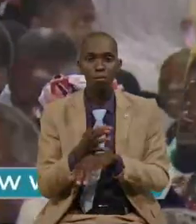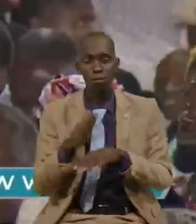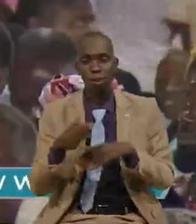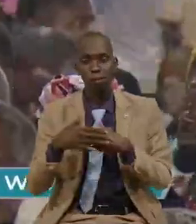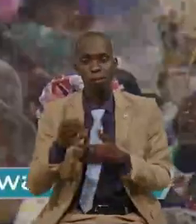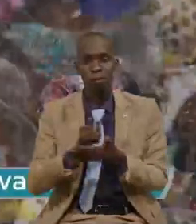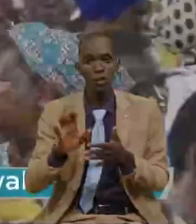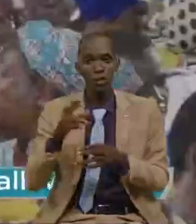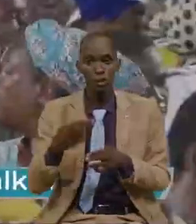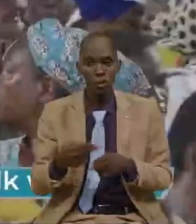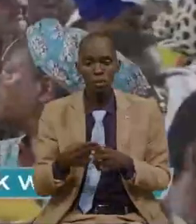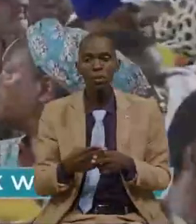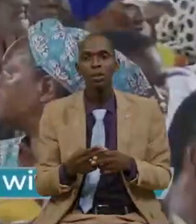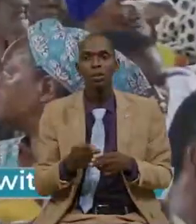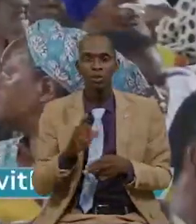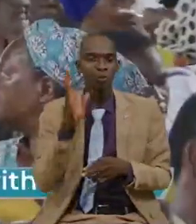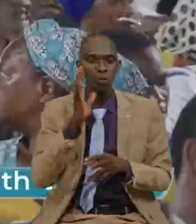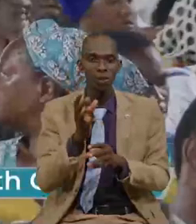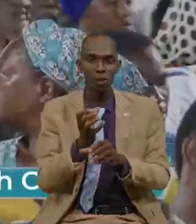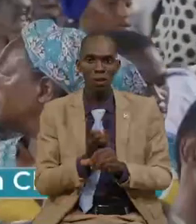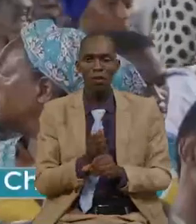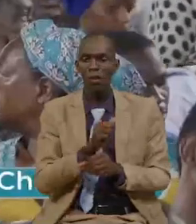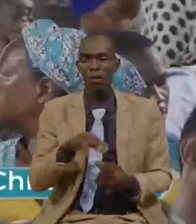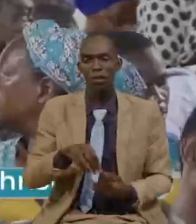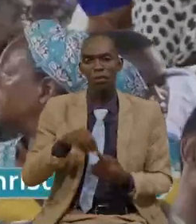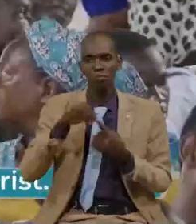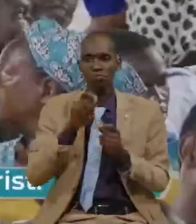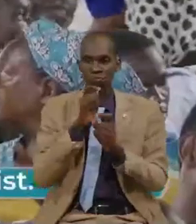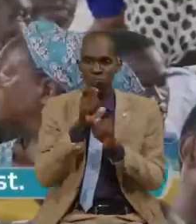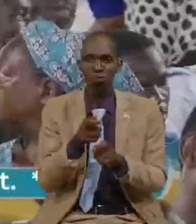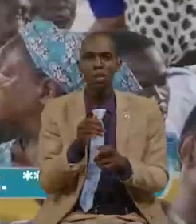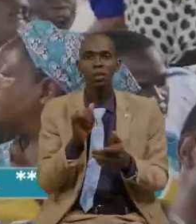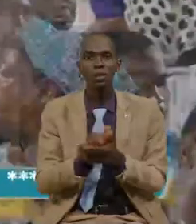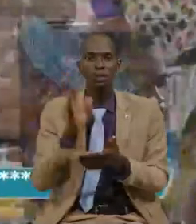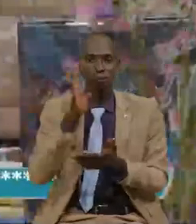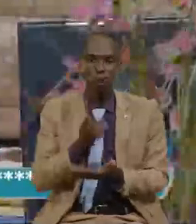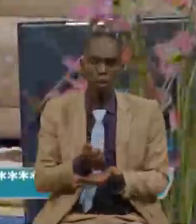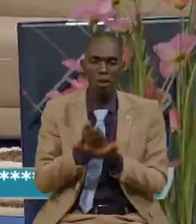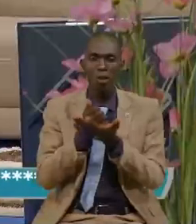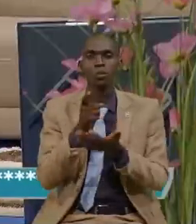après avoir écrit votre nom,